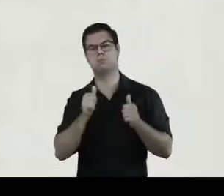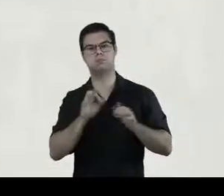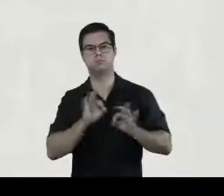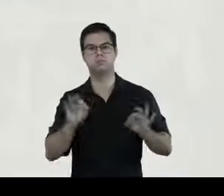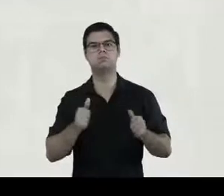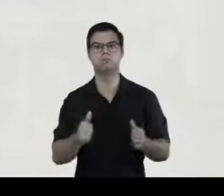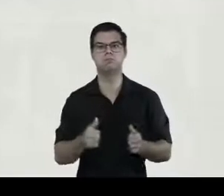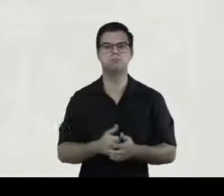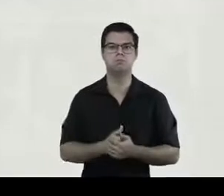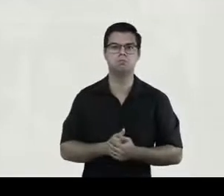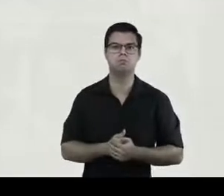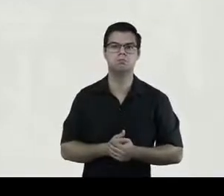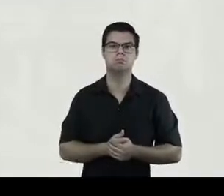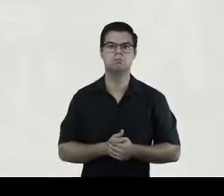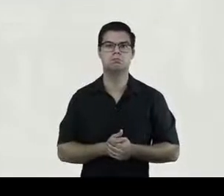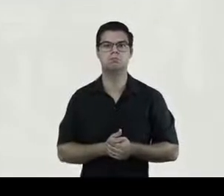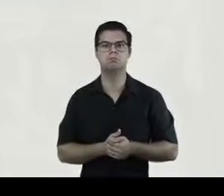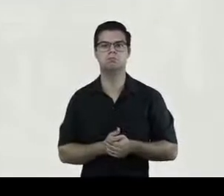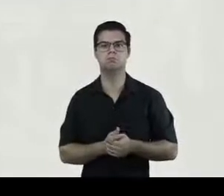Pardon.